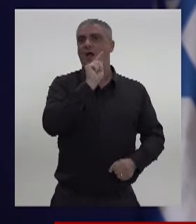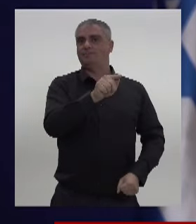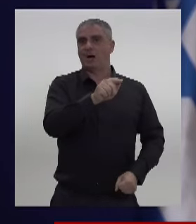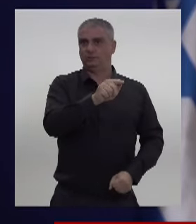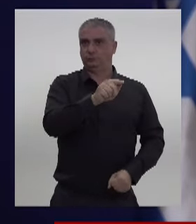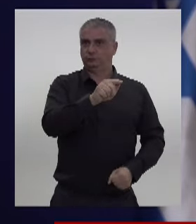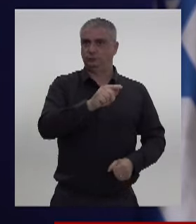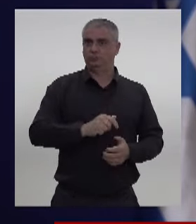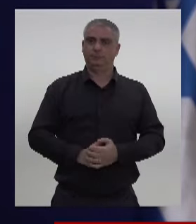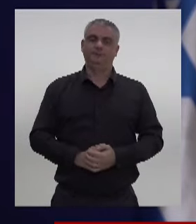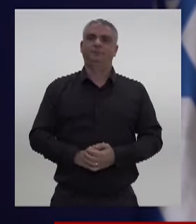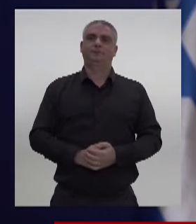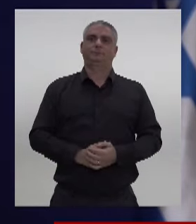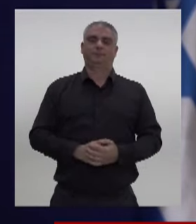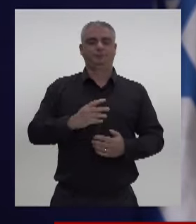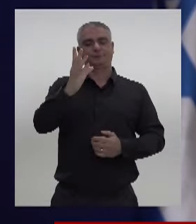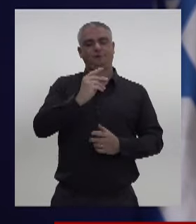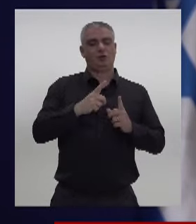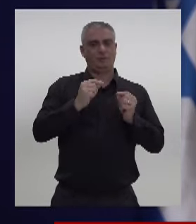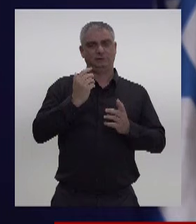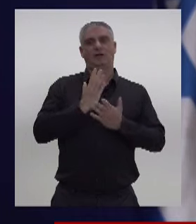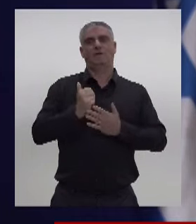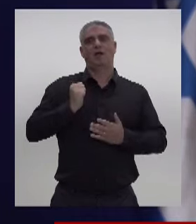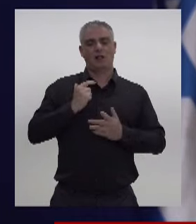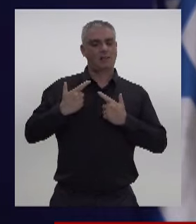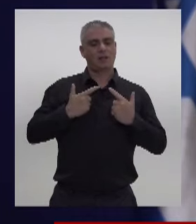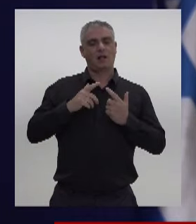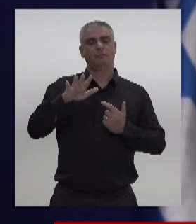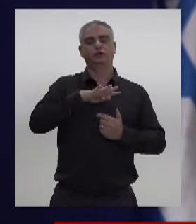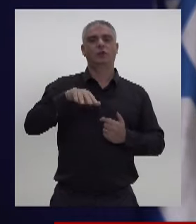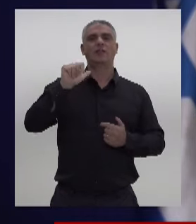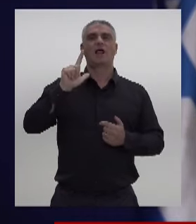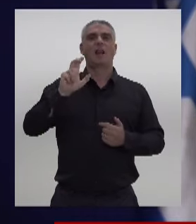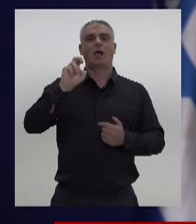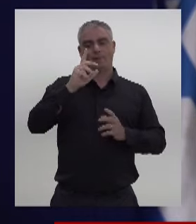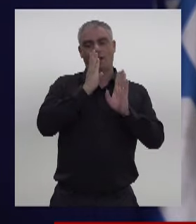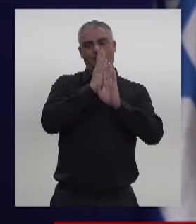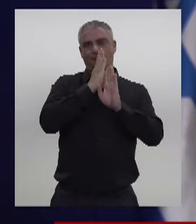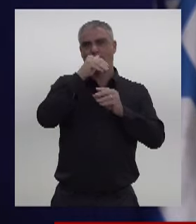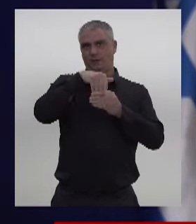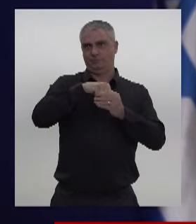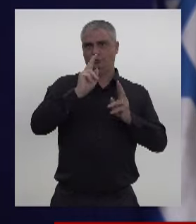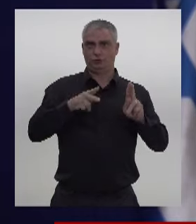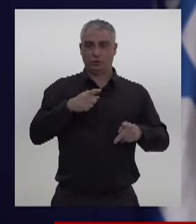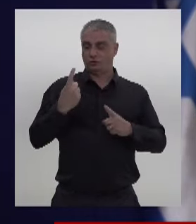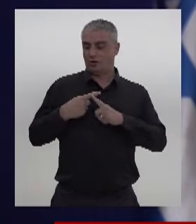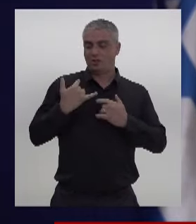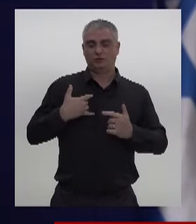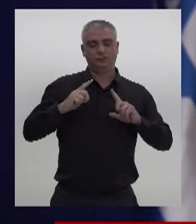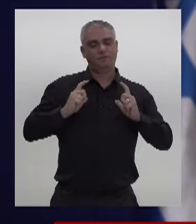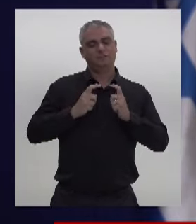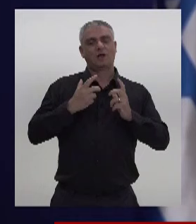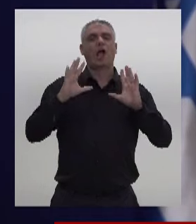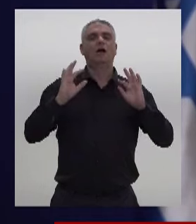חמאס בדרום הרצועה כוחות צהל נלחמים בשכונת אלמל בה מתחבל מחבלים עד כה עצרנו עשרות